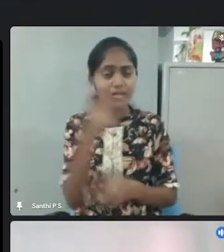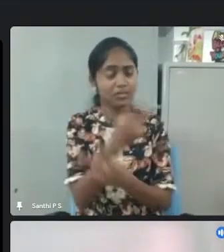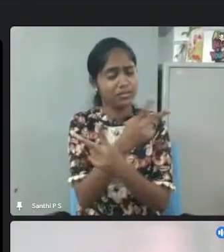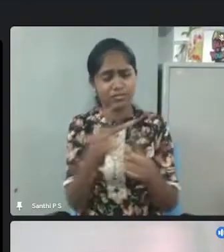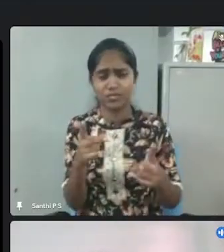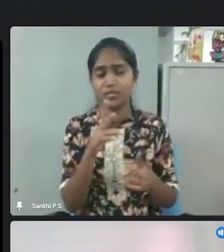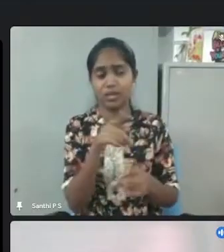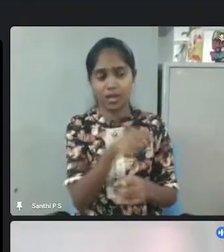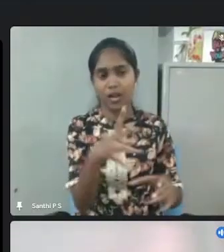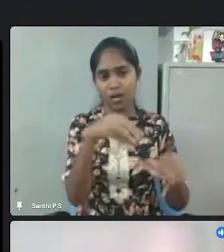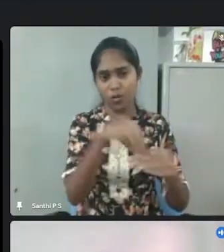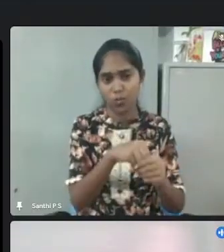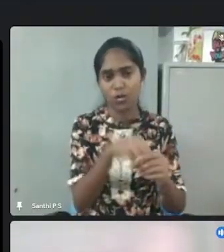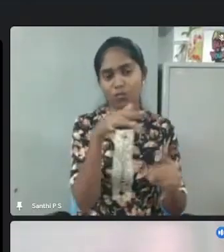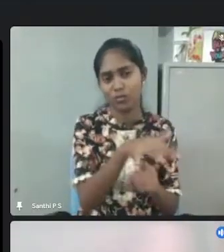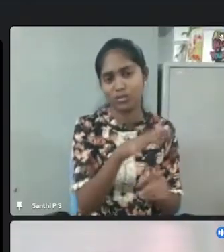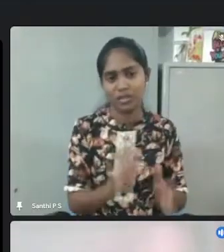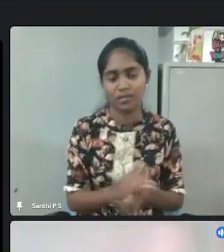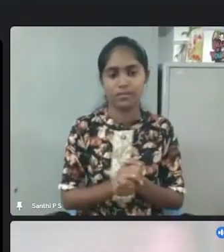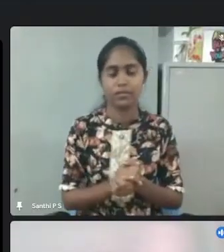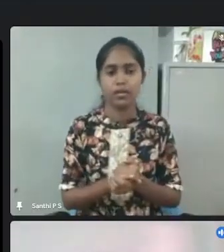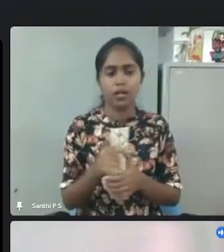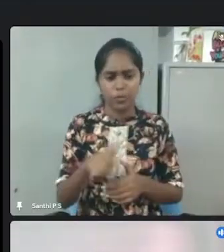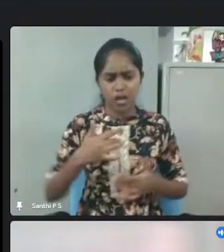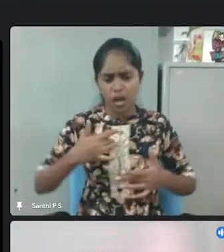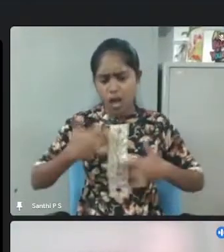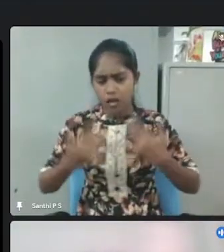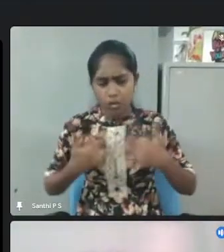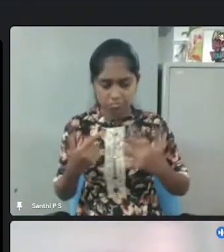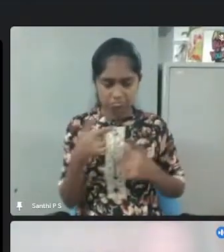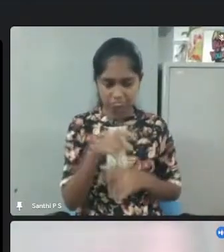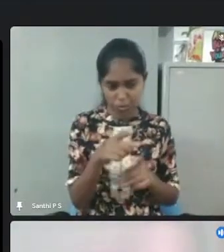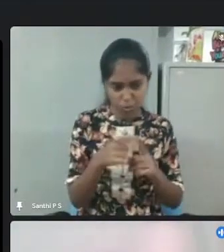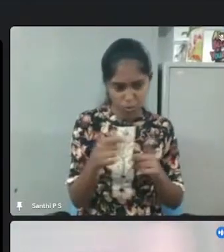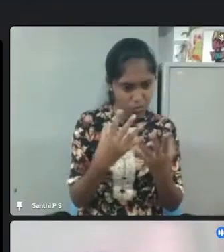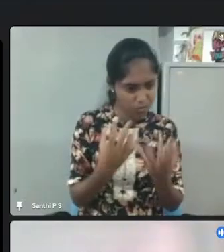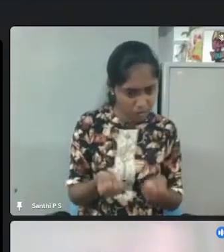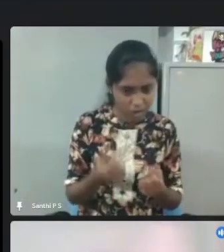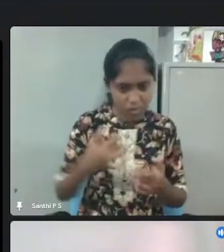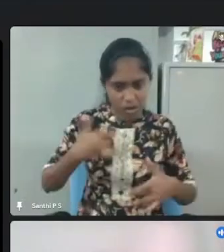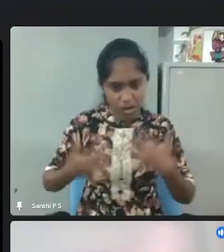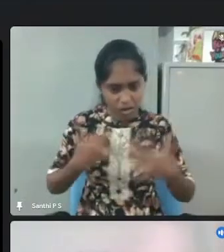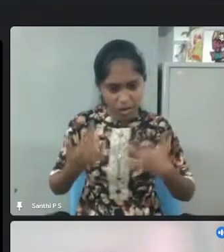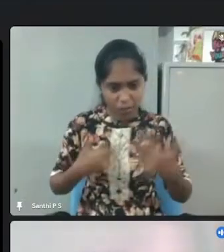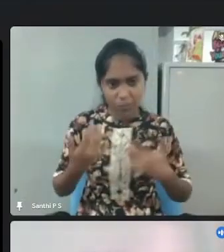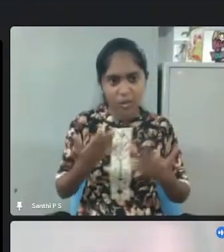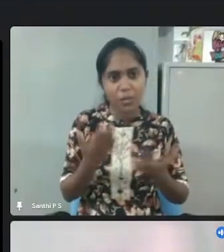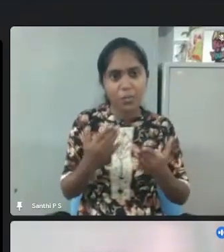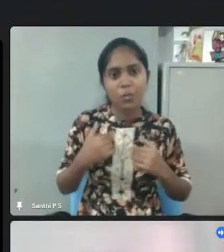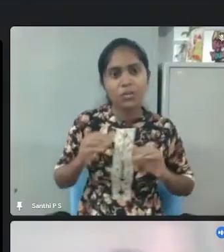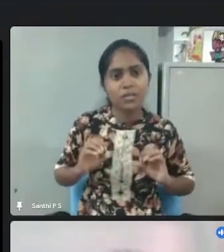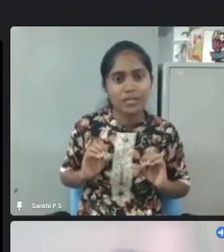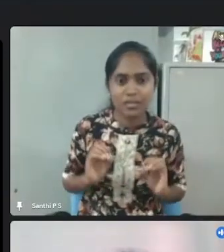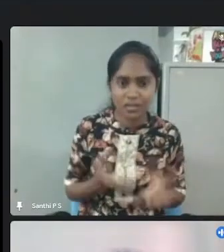അതുപോലെ തന്നെ ആഗ്രഹങ്ങൾ. എനിക്ക് ഇന്ന കാര്യങ്ങളെല്ലാം ചെയ്യാൻ സാധിക്കണം എന്നുള്ള ഒരു ആഗ്രഹത്തിൽ നിന്നാണല്ലോ പലപ്പോഴും